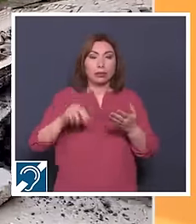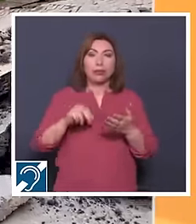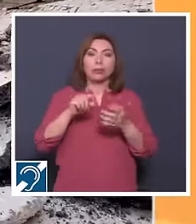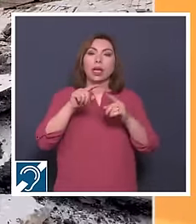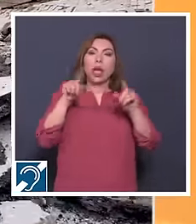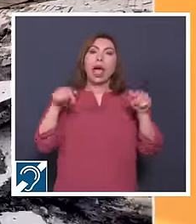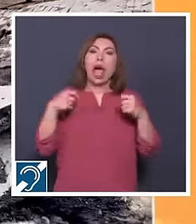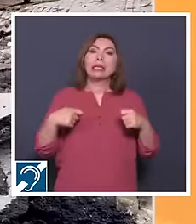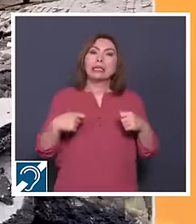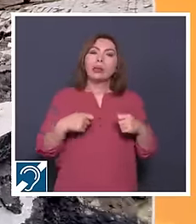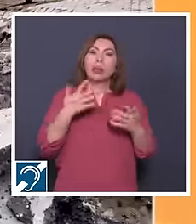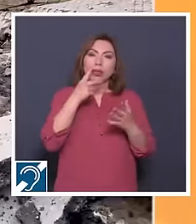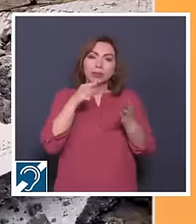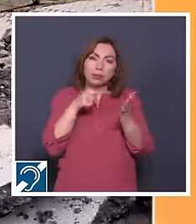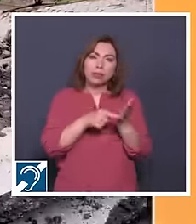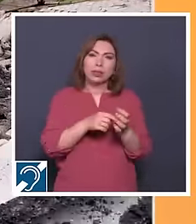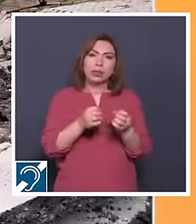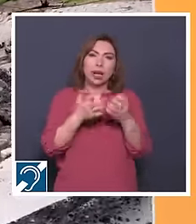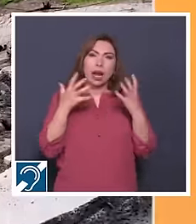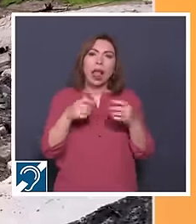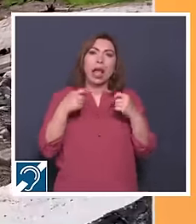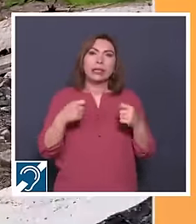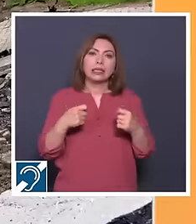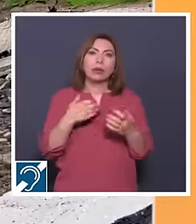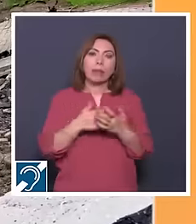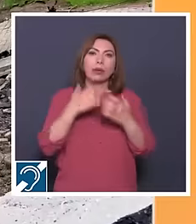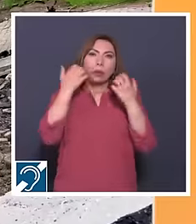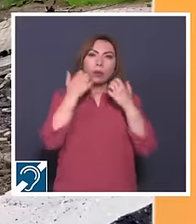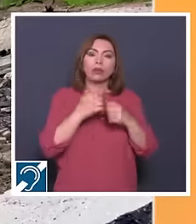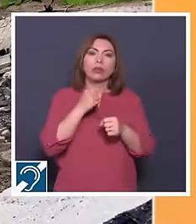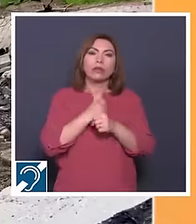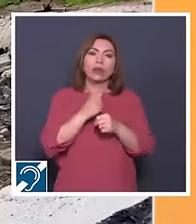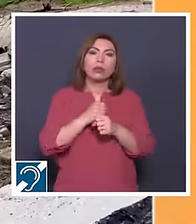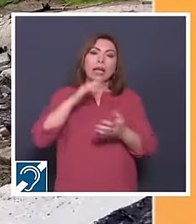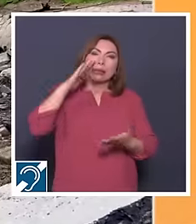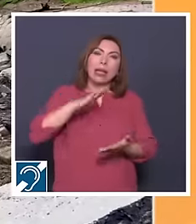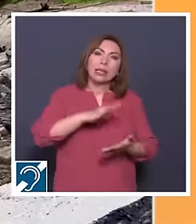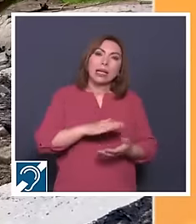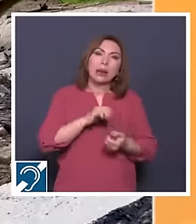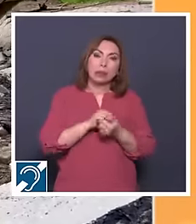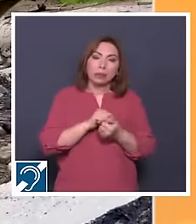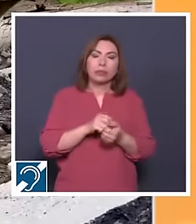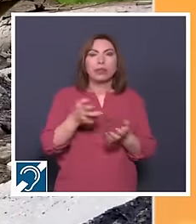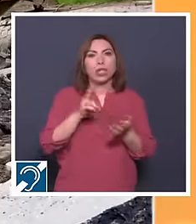care să prevadă în mod expres asigurarea pentru pagubele produse de tasare, atunci din